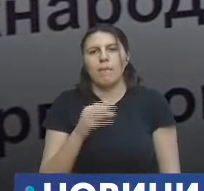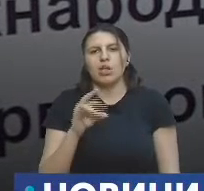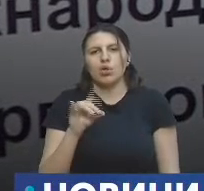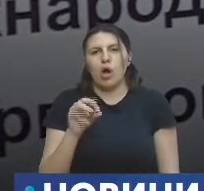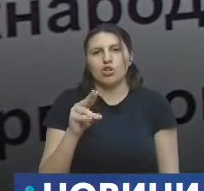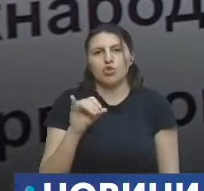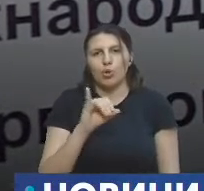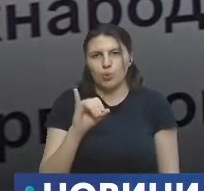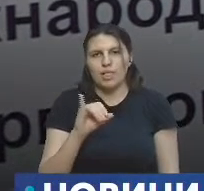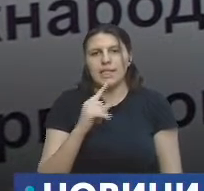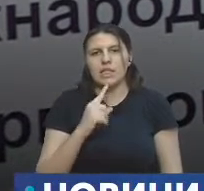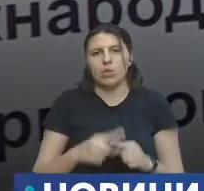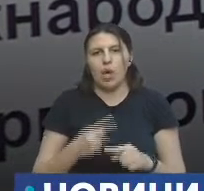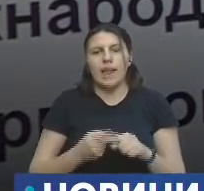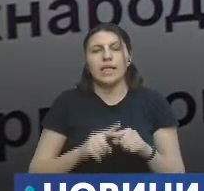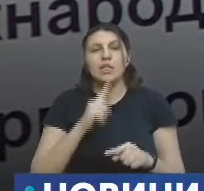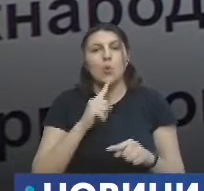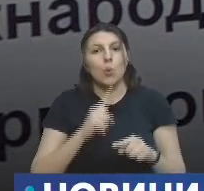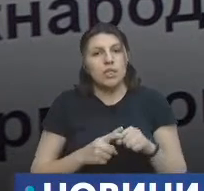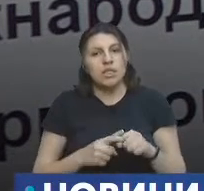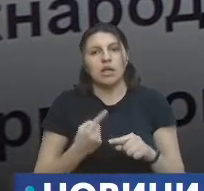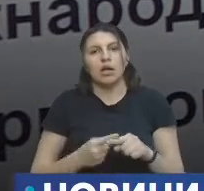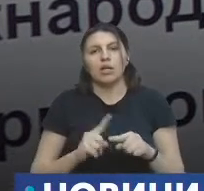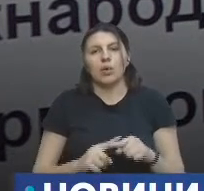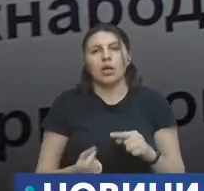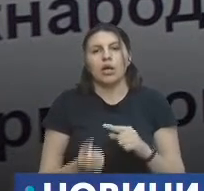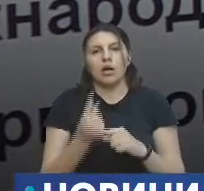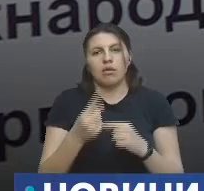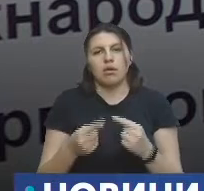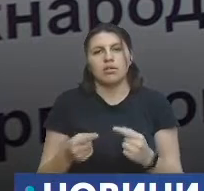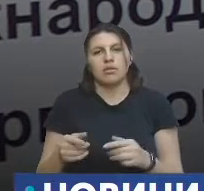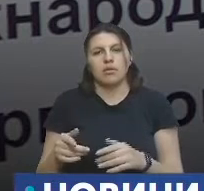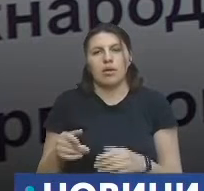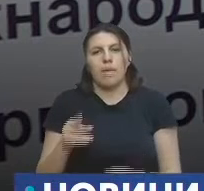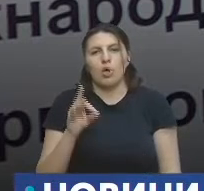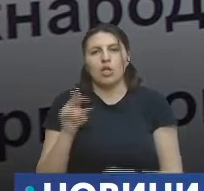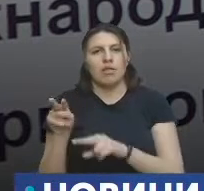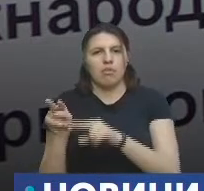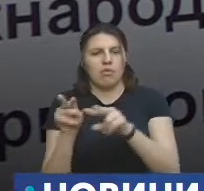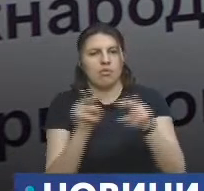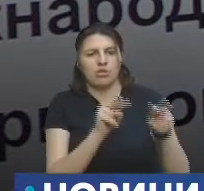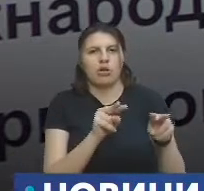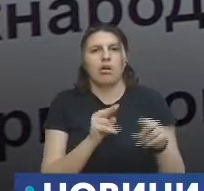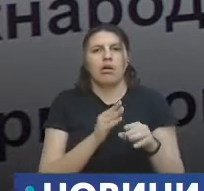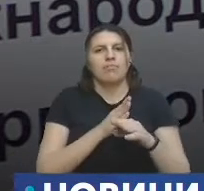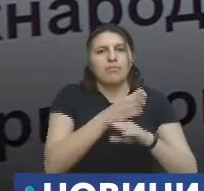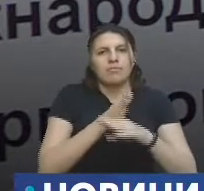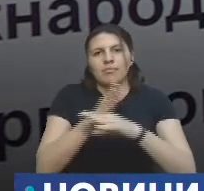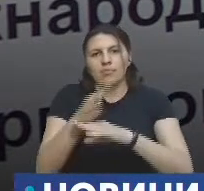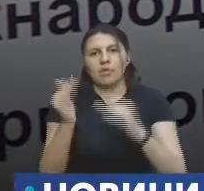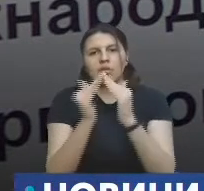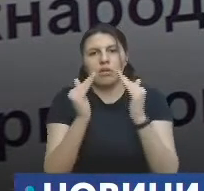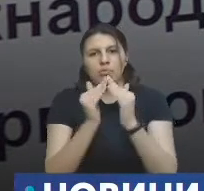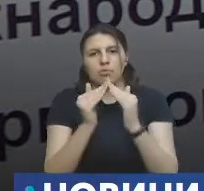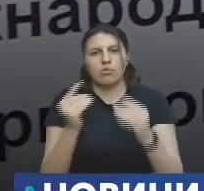Это сестры, которые оказывают, производят патронаж, наблюдение на дому. От самого елементарного